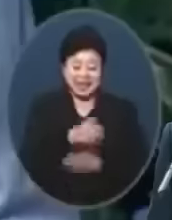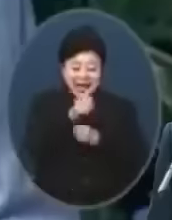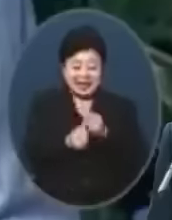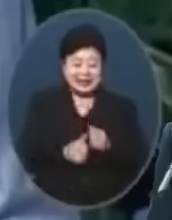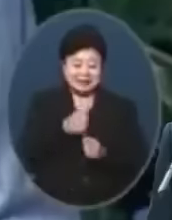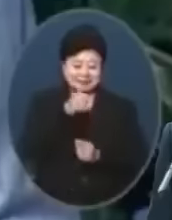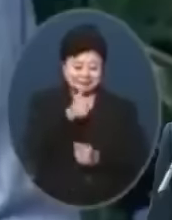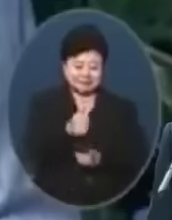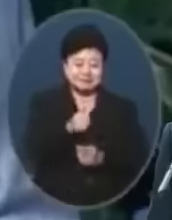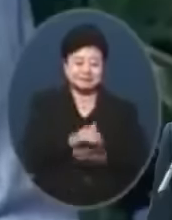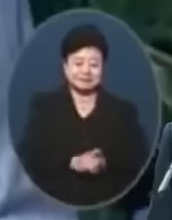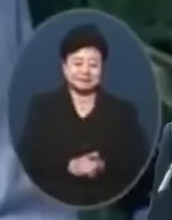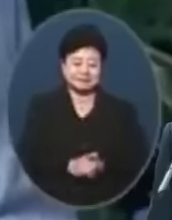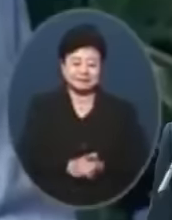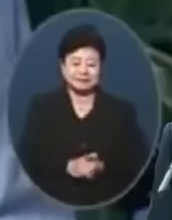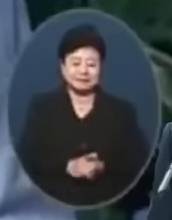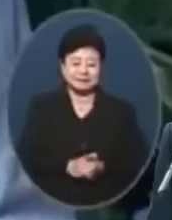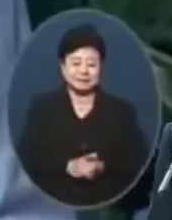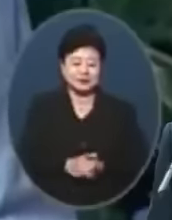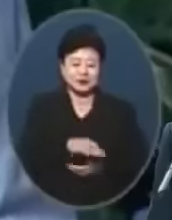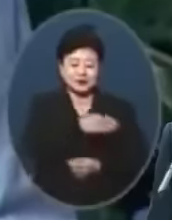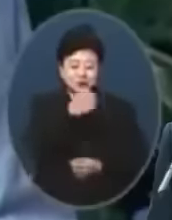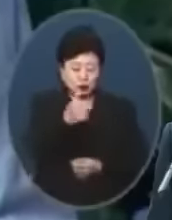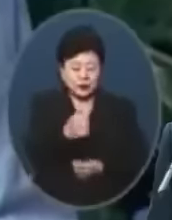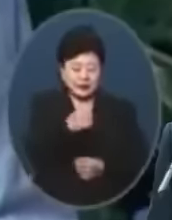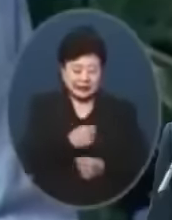하나님이 절대 주권을 가진